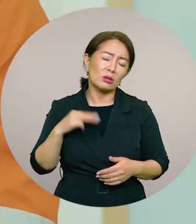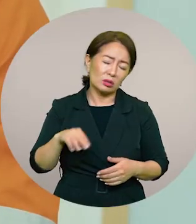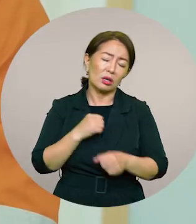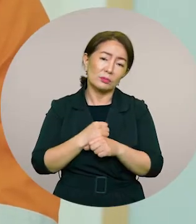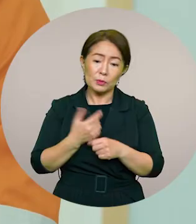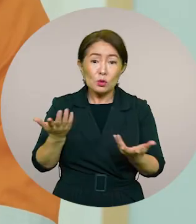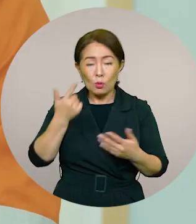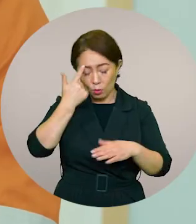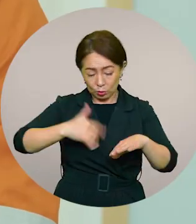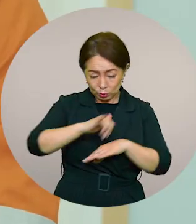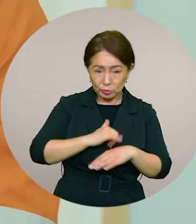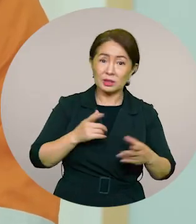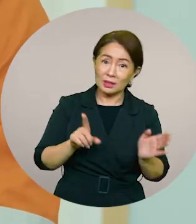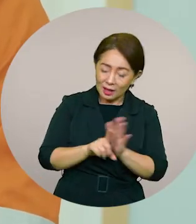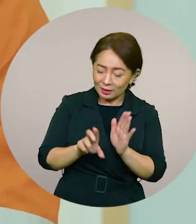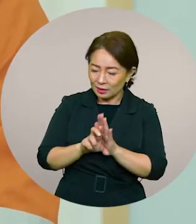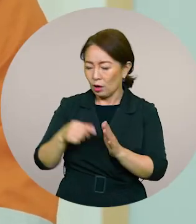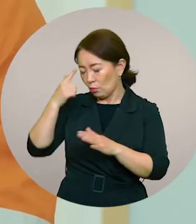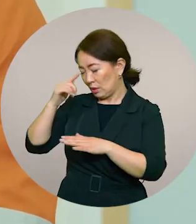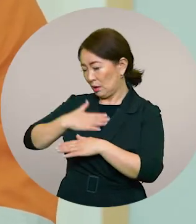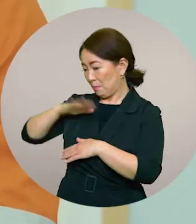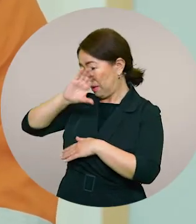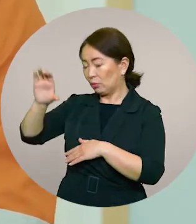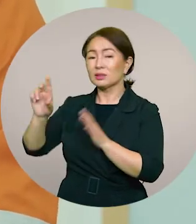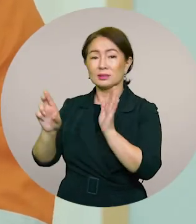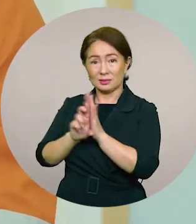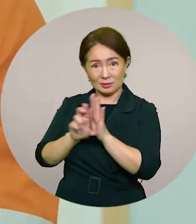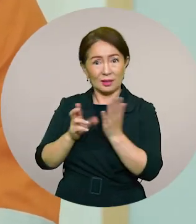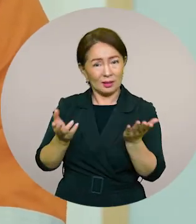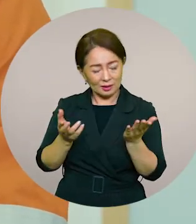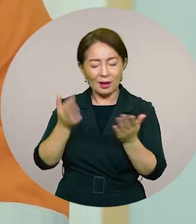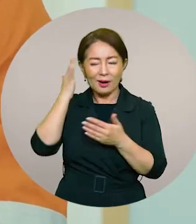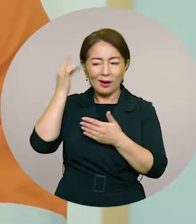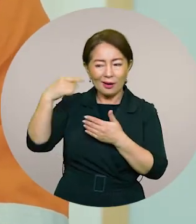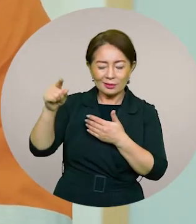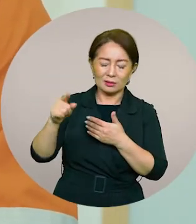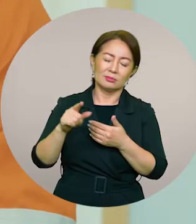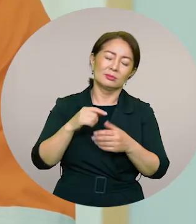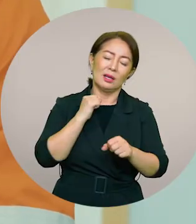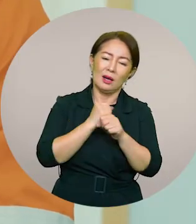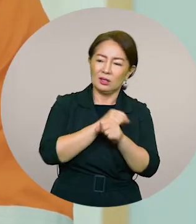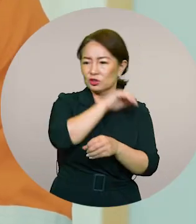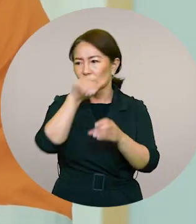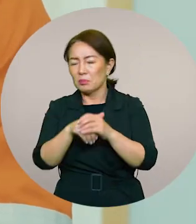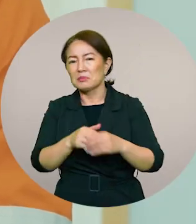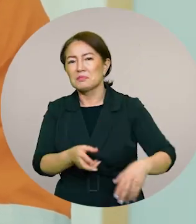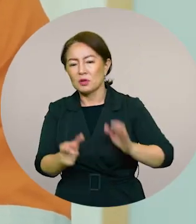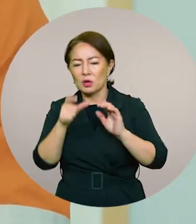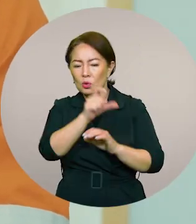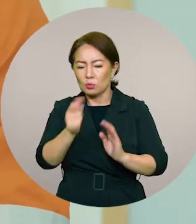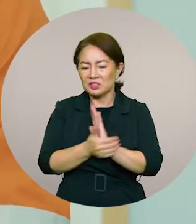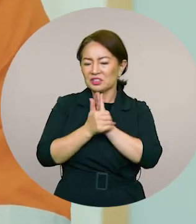манай Монгол улсдаач тэр одоо байгууллагадаач тэр ер нь бол гаднаас ингээд экспорт хийх одоо хүмүүсийнхээ